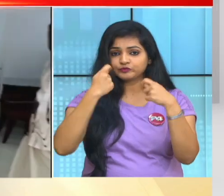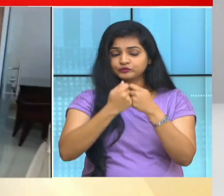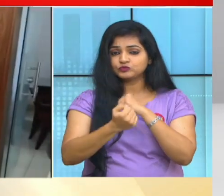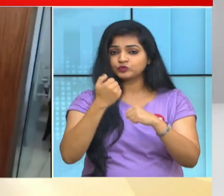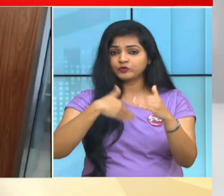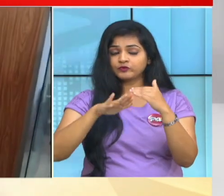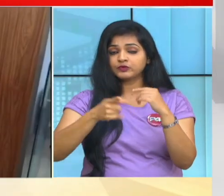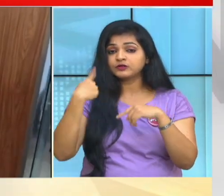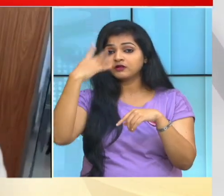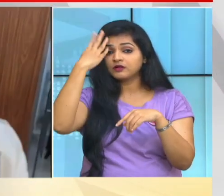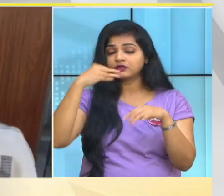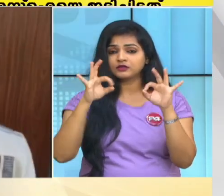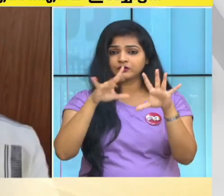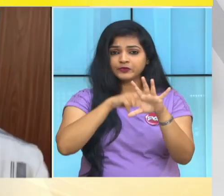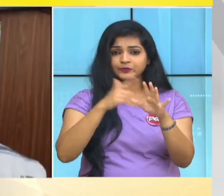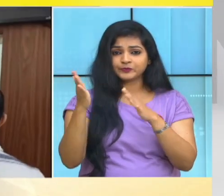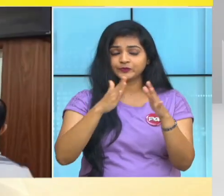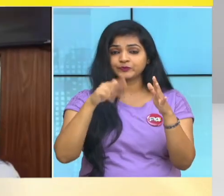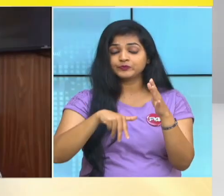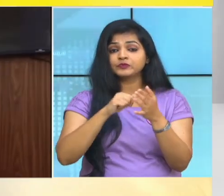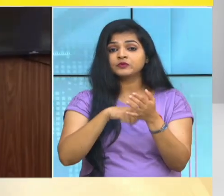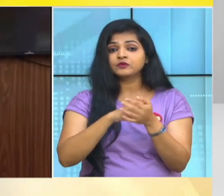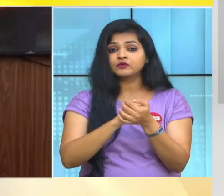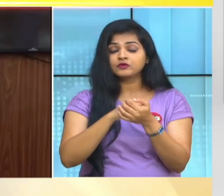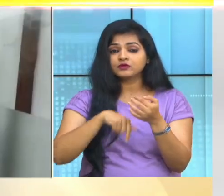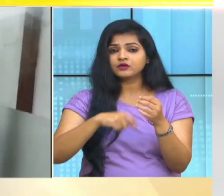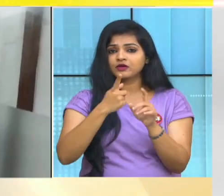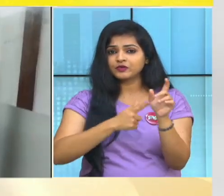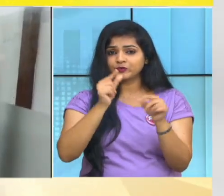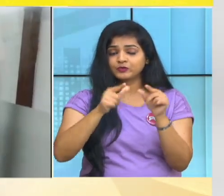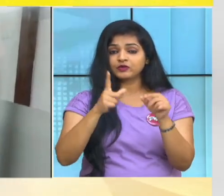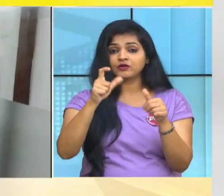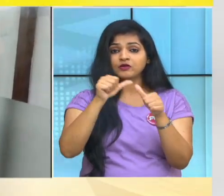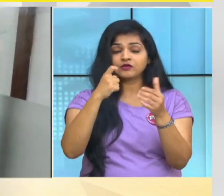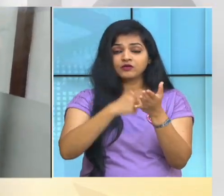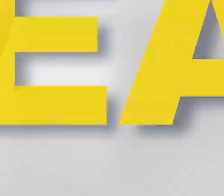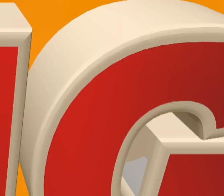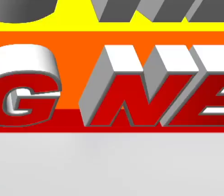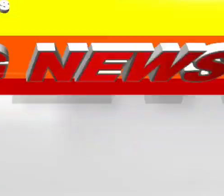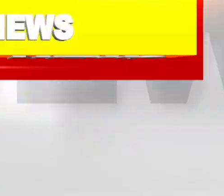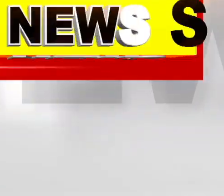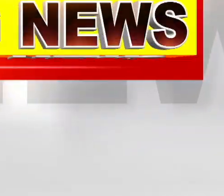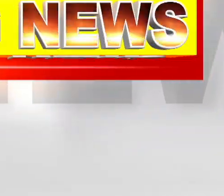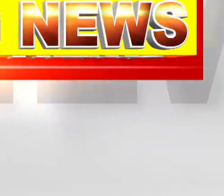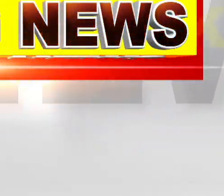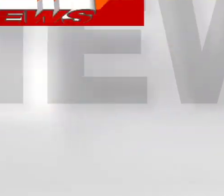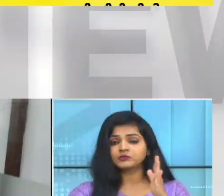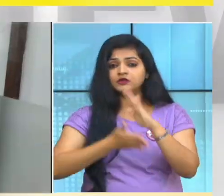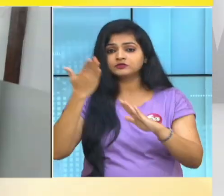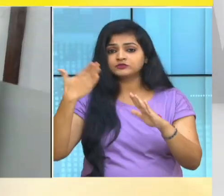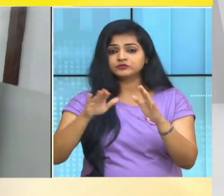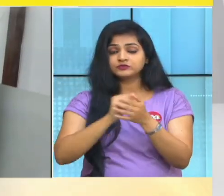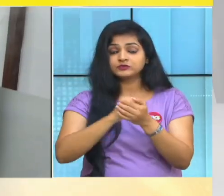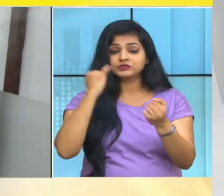മണിയോട് കൂടിയായിരുന്നു തൃത്താല വെള്ളിയാങ്കല്ല് മംഗലം ഭാഗത്ത് വെച്ച് യുവാക്കൾ കാർ ഉപയോഗിച്ച് SIയെ ഇടിച്ചിട്ട് കടന്നു കളഞ്ഞത്. ഇവർ ഈ അന്വേഷണ സംഘം